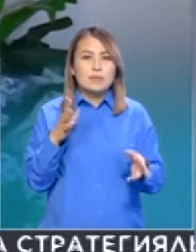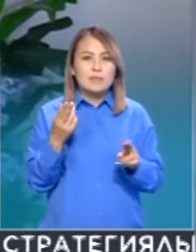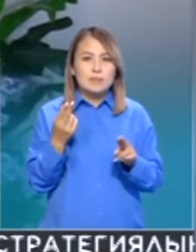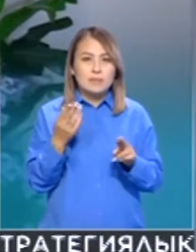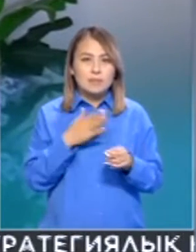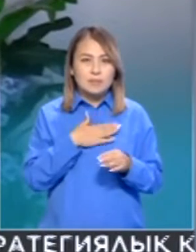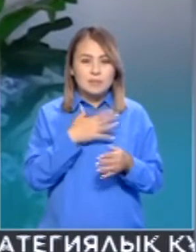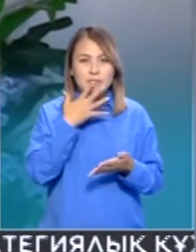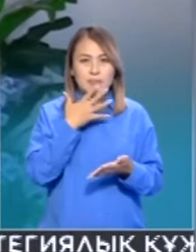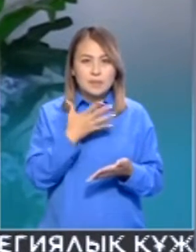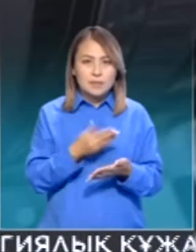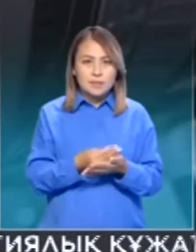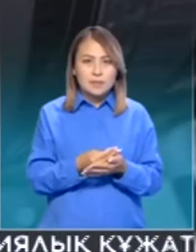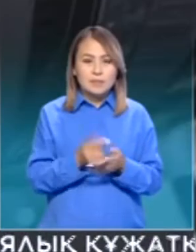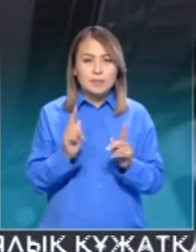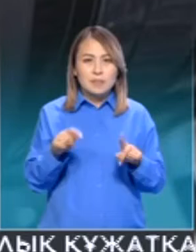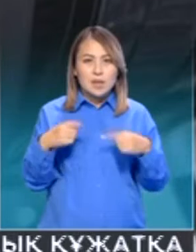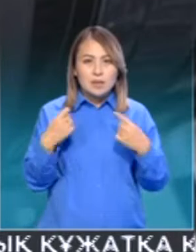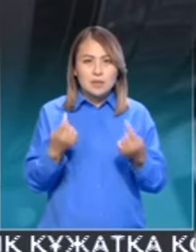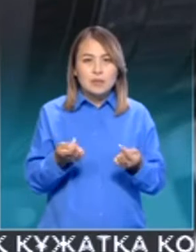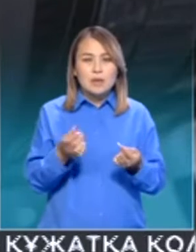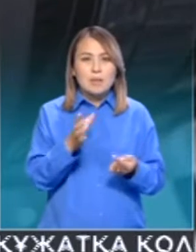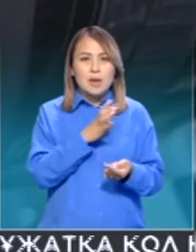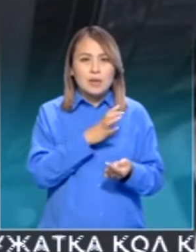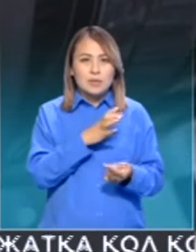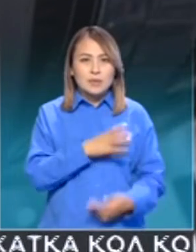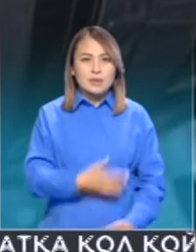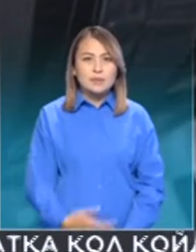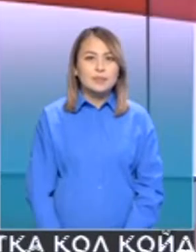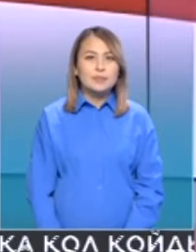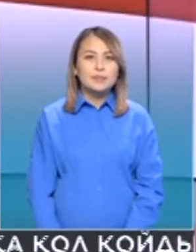Тәуелсіздігіміз біздің берген үлкен байлығымыз.